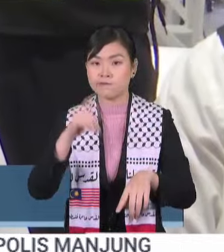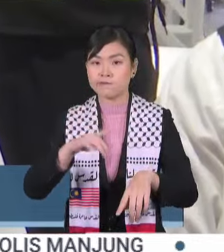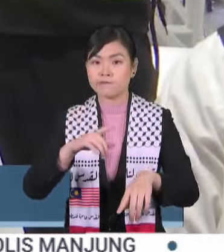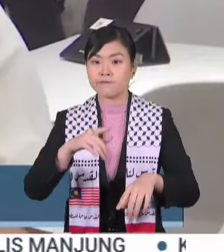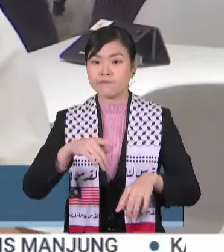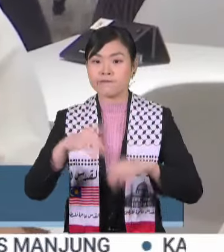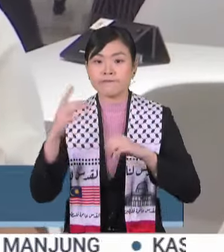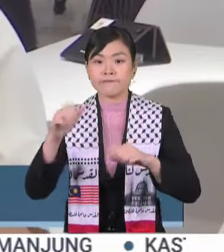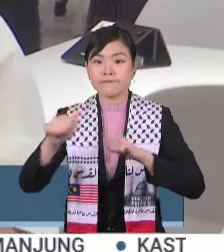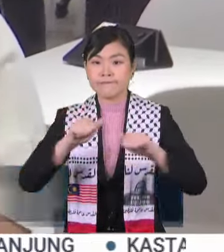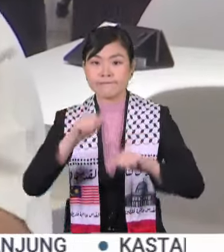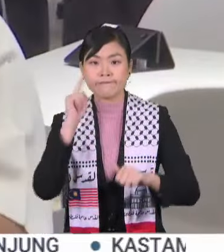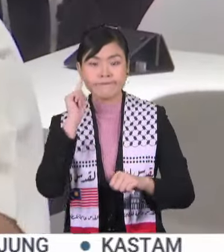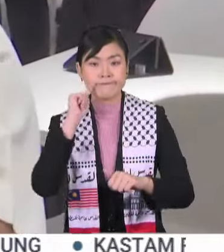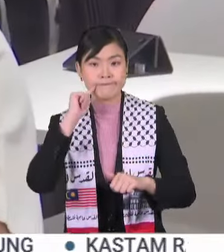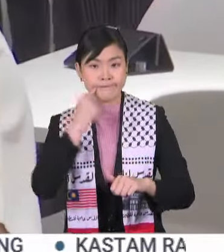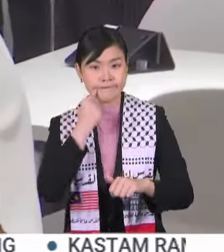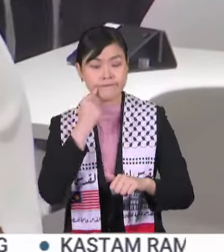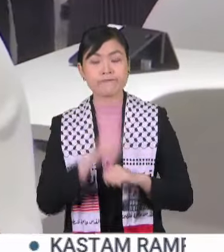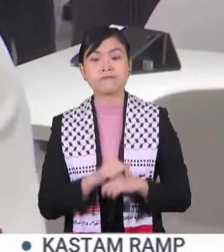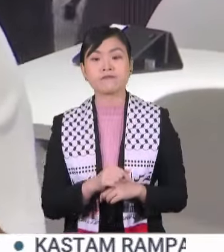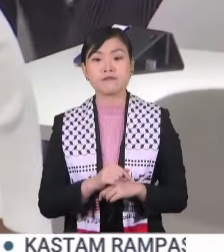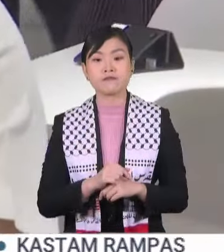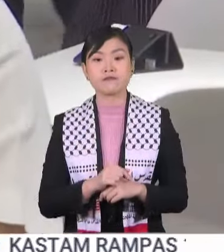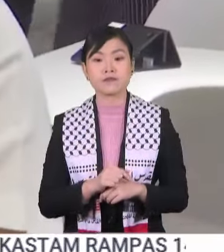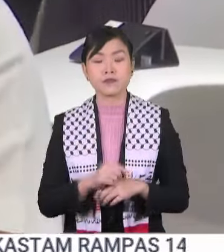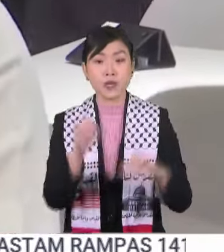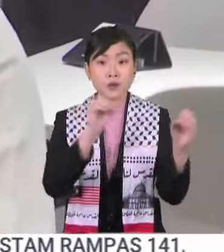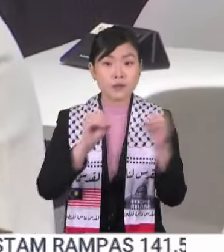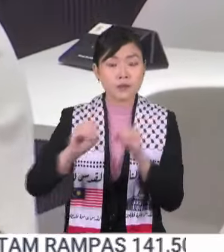all belia memberitu demikian semasa